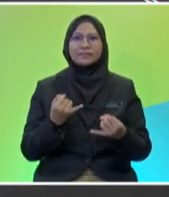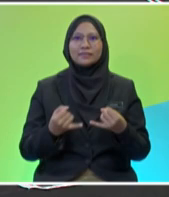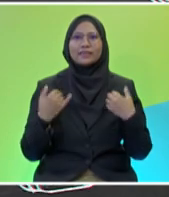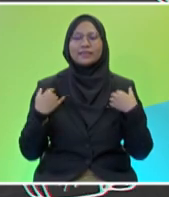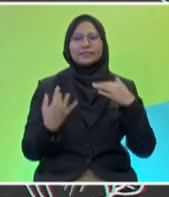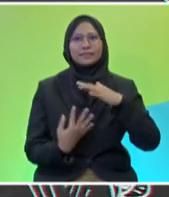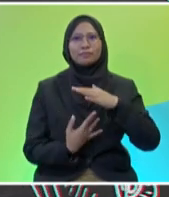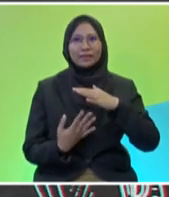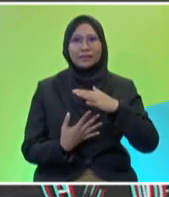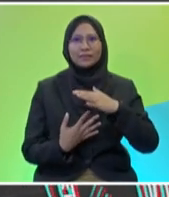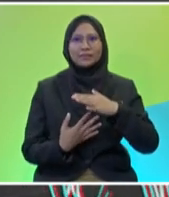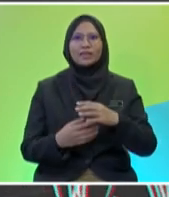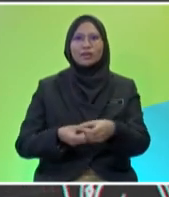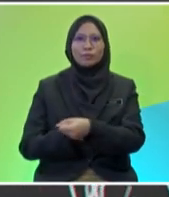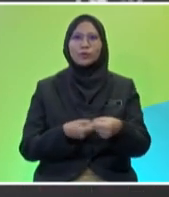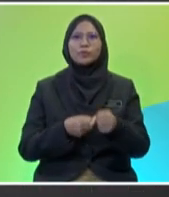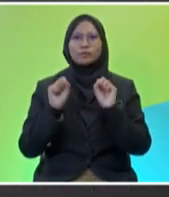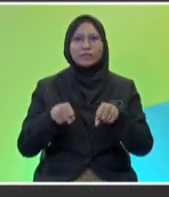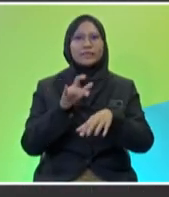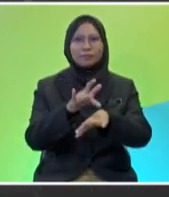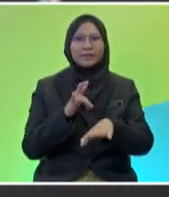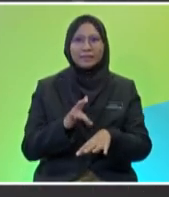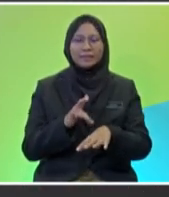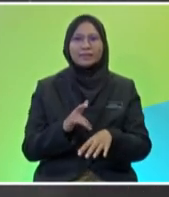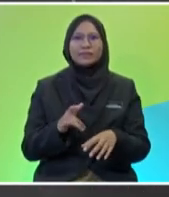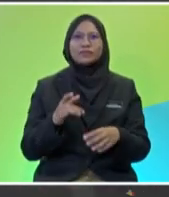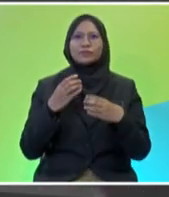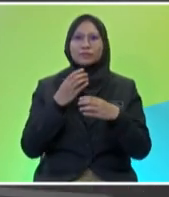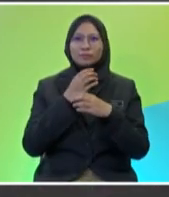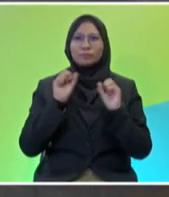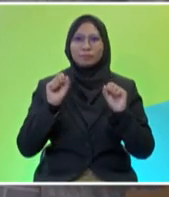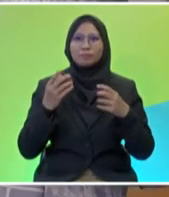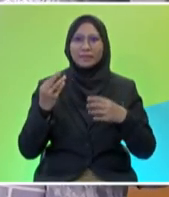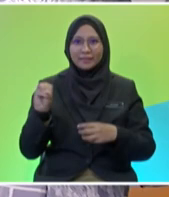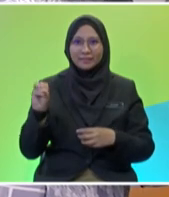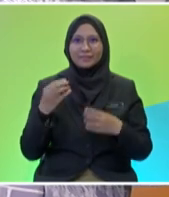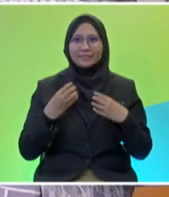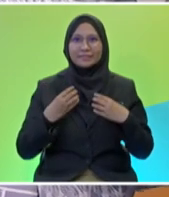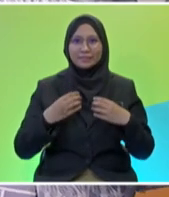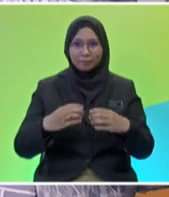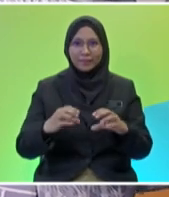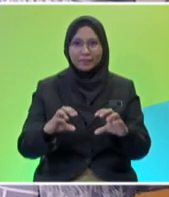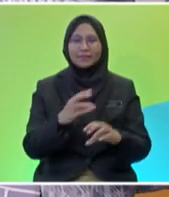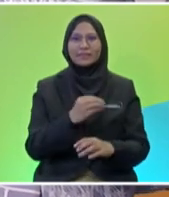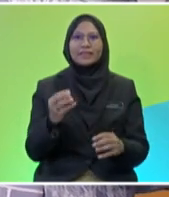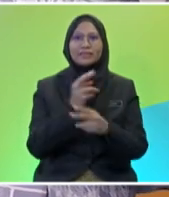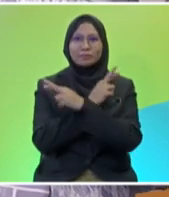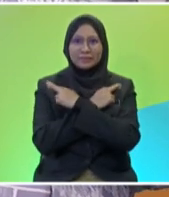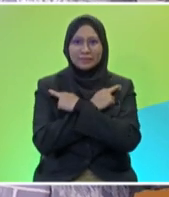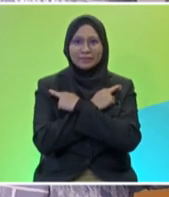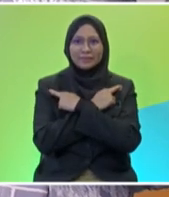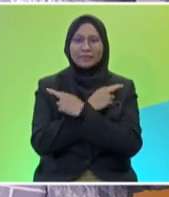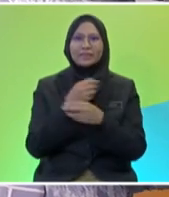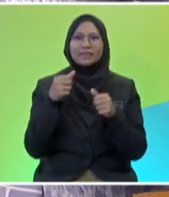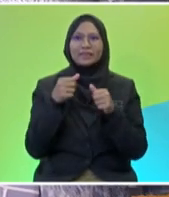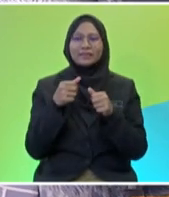jadi semestinya kecepatan Dan itu telah diterapkan dalam jabatan Bombo dan penyelamat Oke ini adalah yang